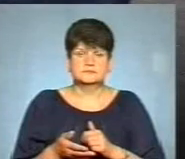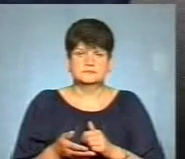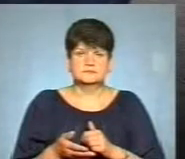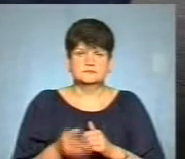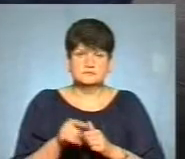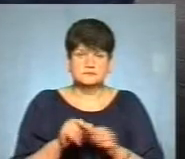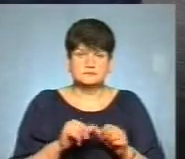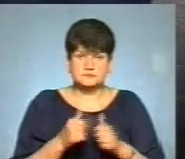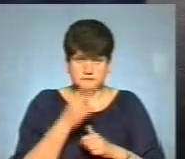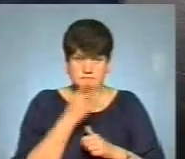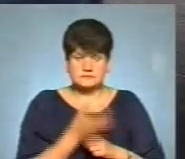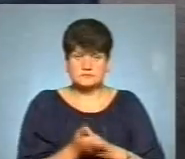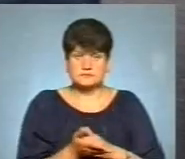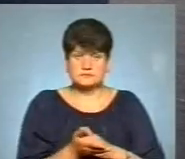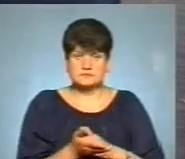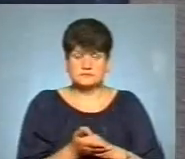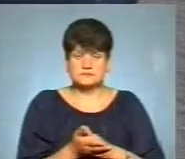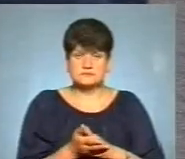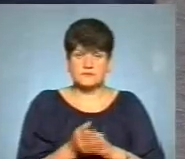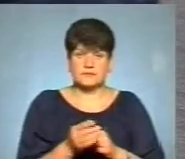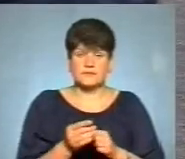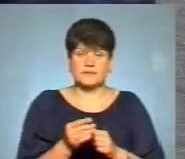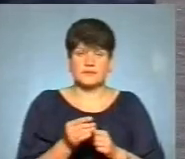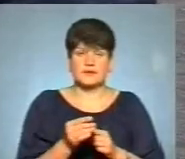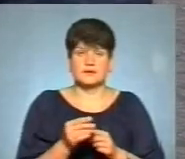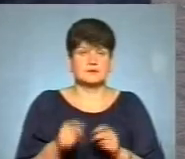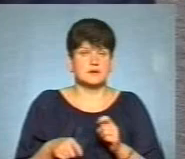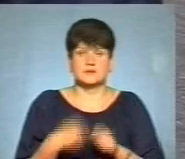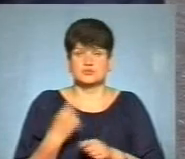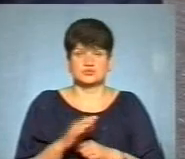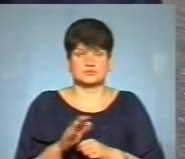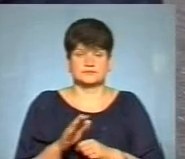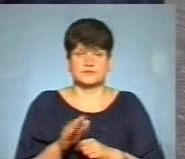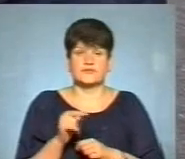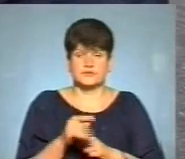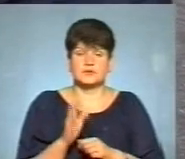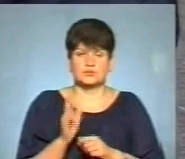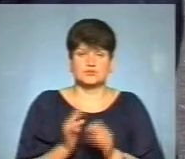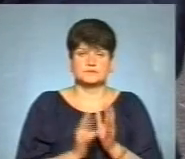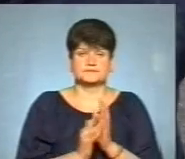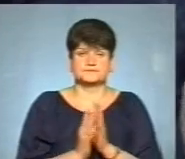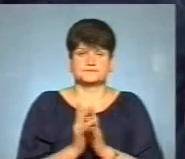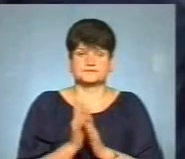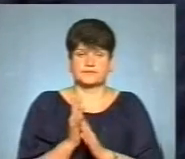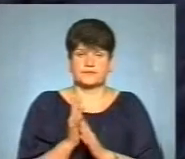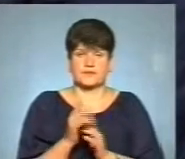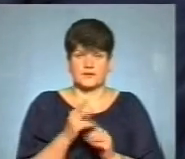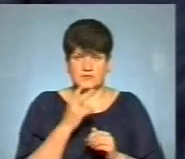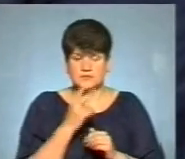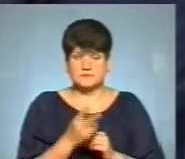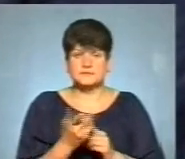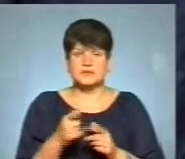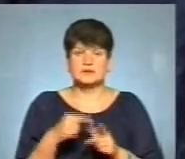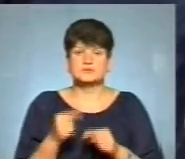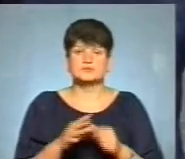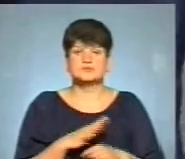Оцей бурячок, бачите, що точка росту не пошкоджена, і він буде відростати. Той більший, який, бачите, скільки він вже листочки